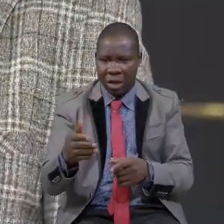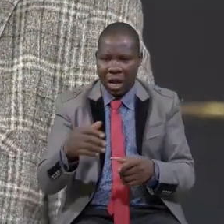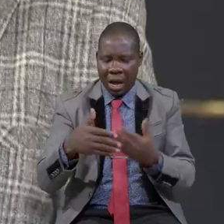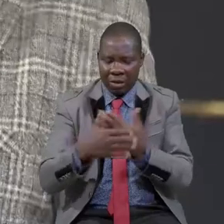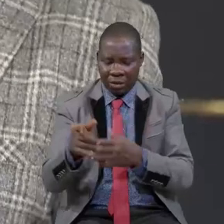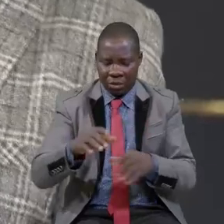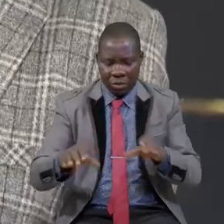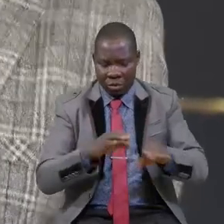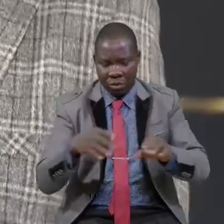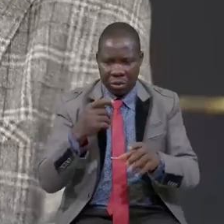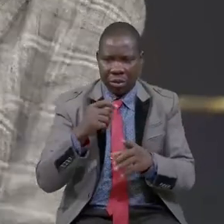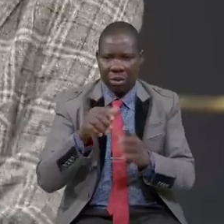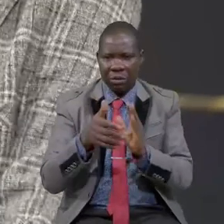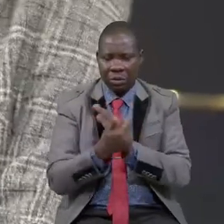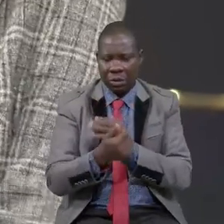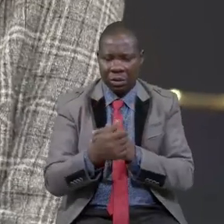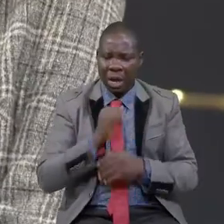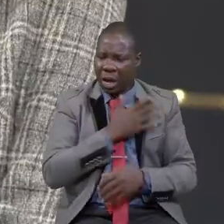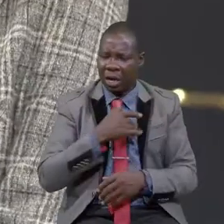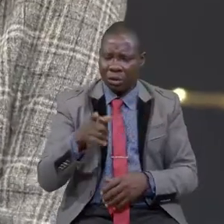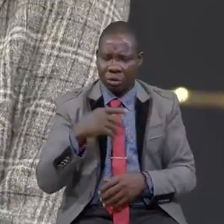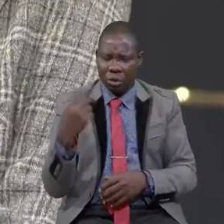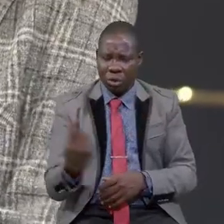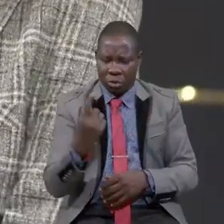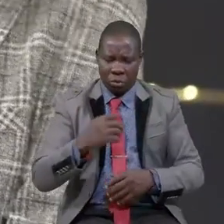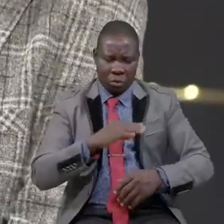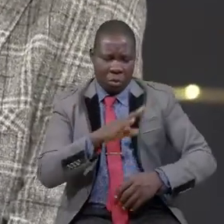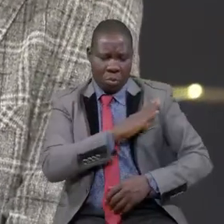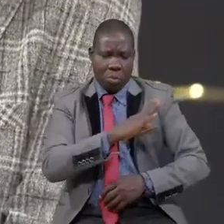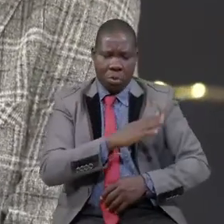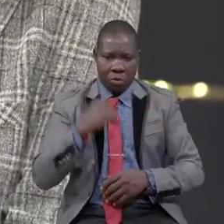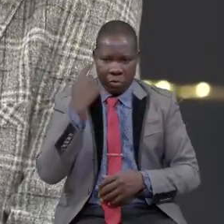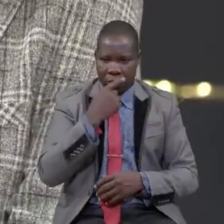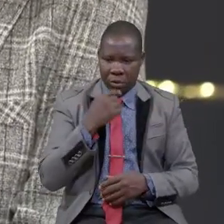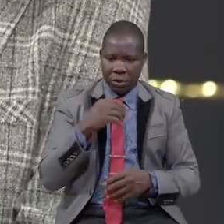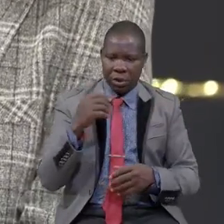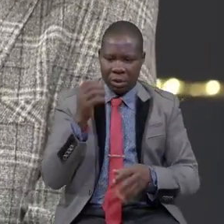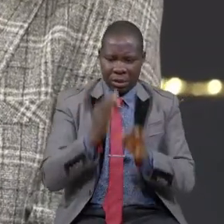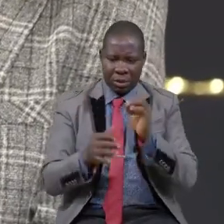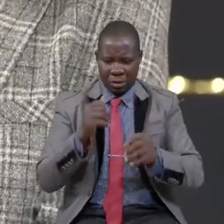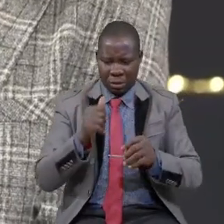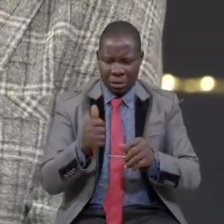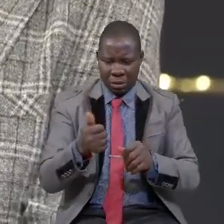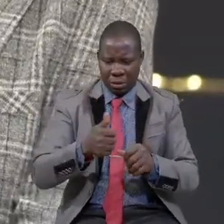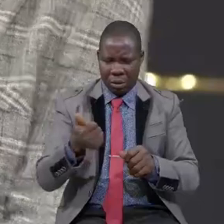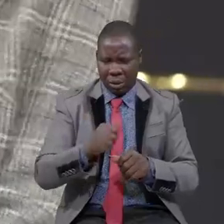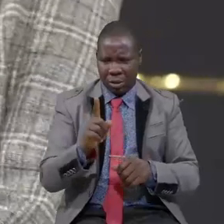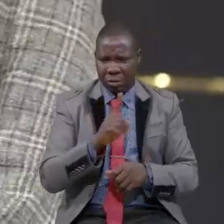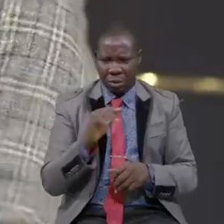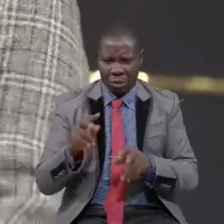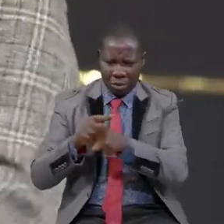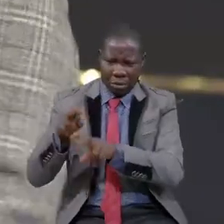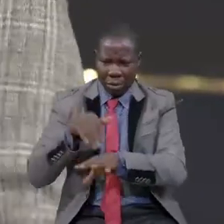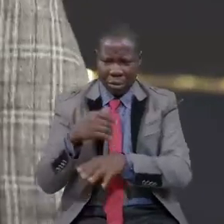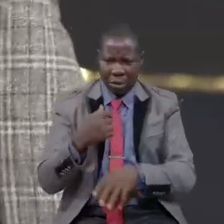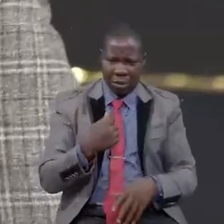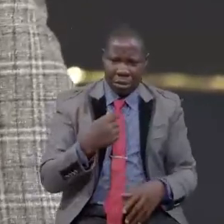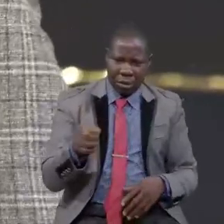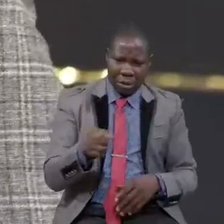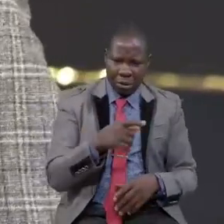le visage du... Ah, quand tout le monde te regarde, tu les regardes, tu veux parler. Ah, et